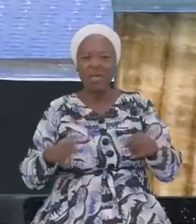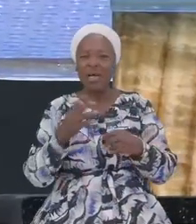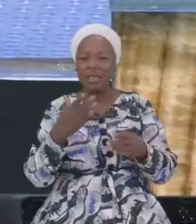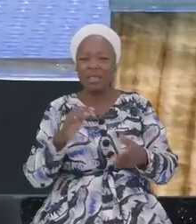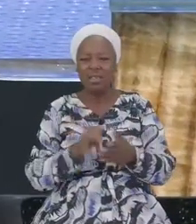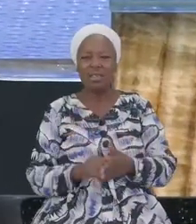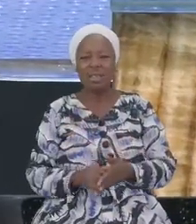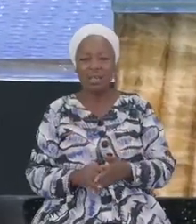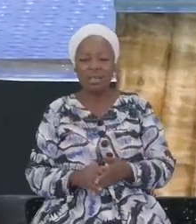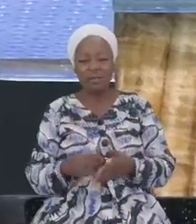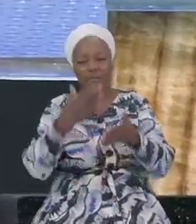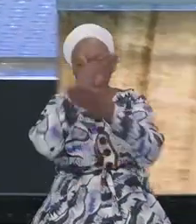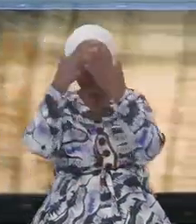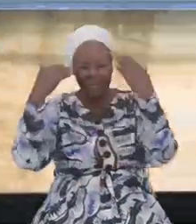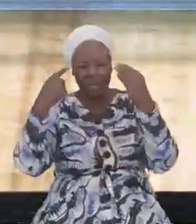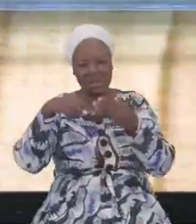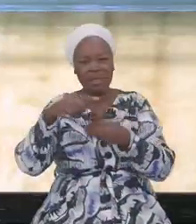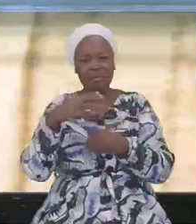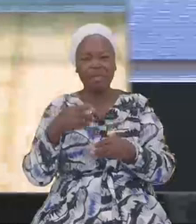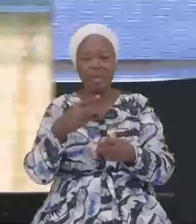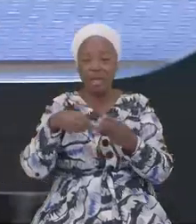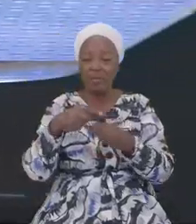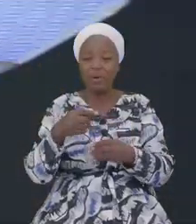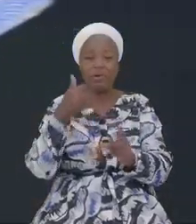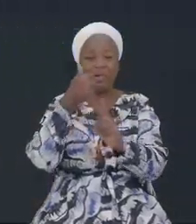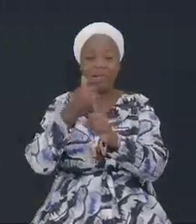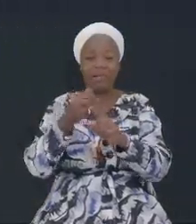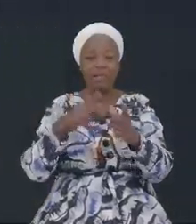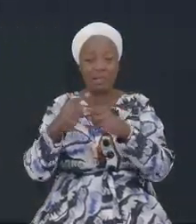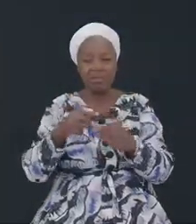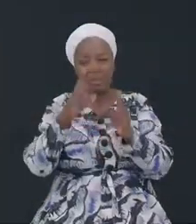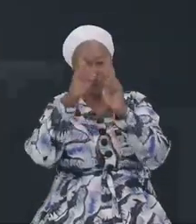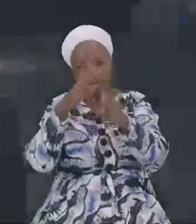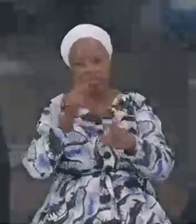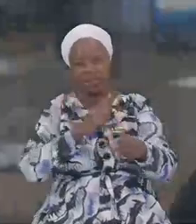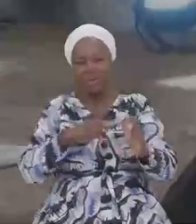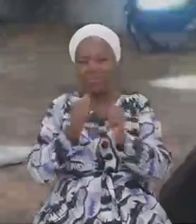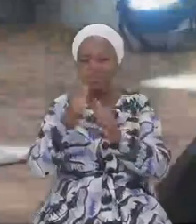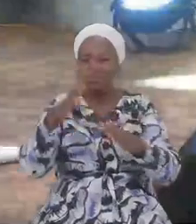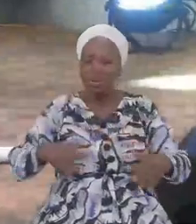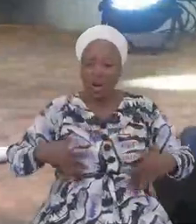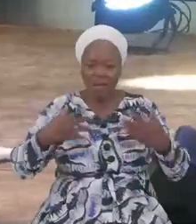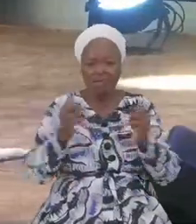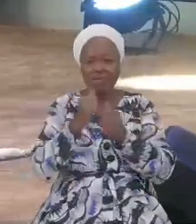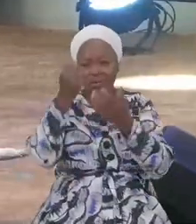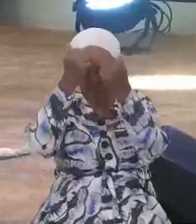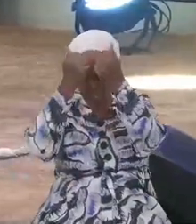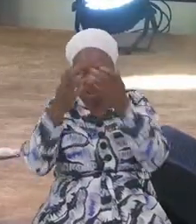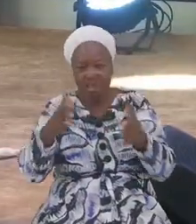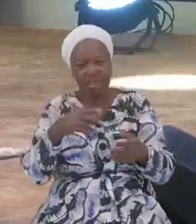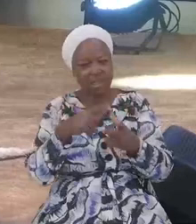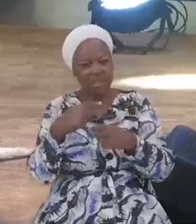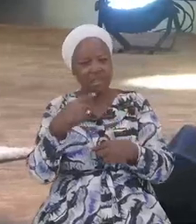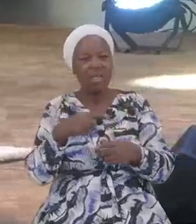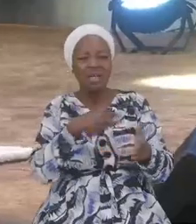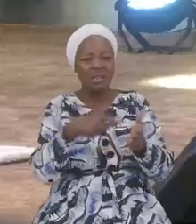nous amènent à oublier le moi et honorer le Seigneur avec votre vie, avec votre obéissance. Et ainsi